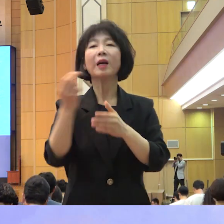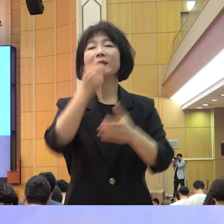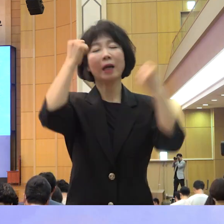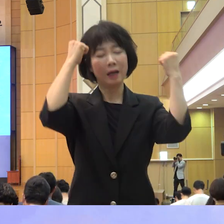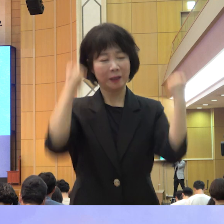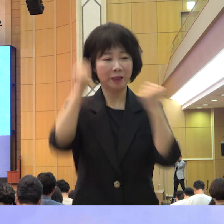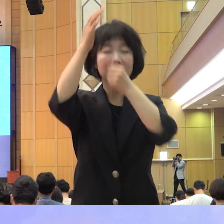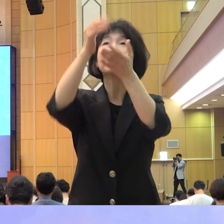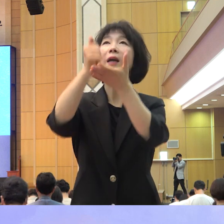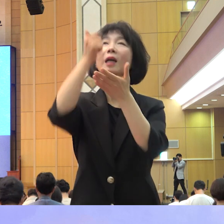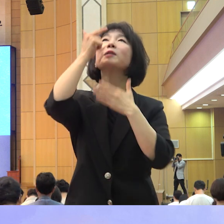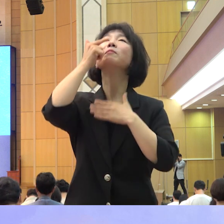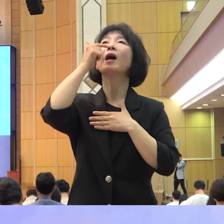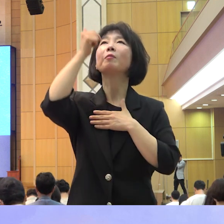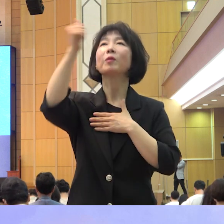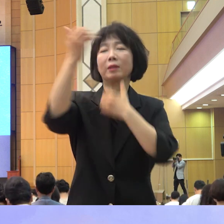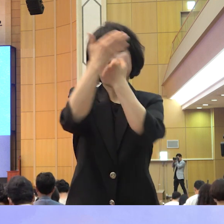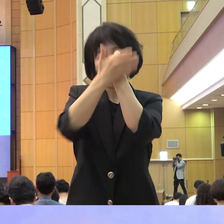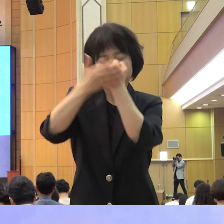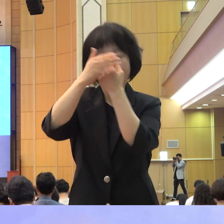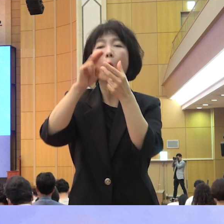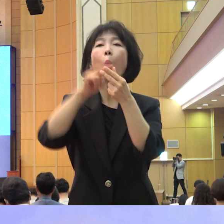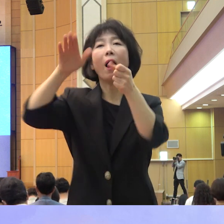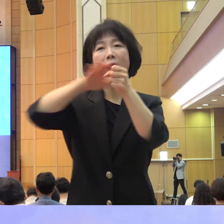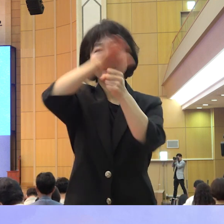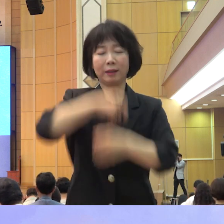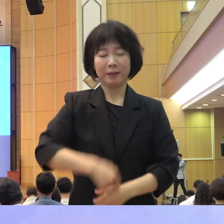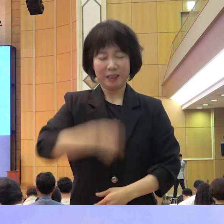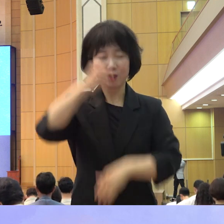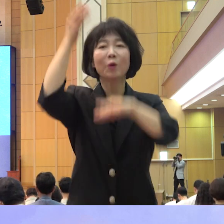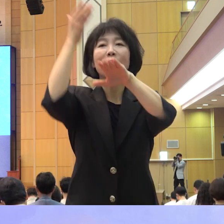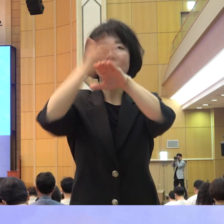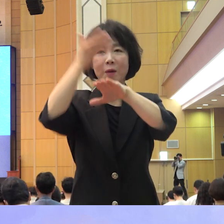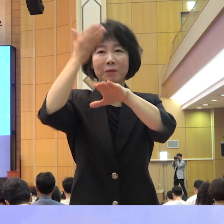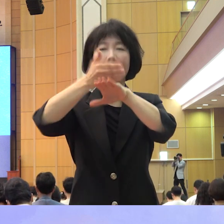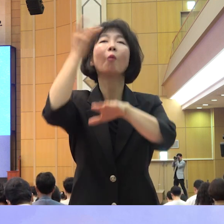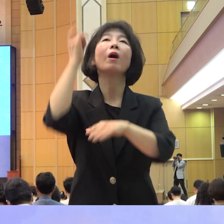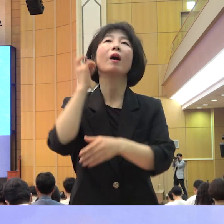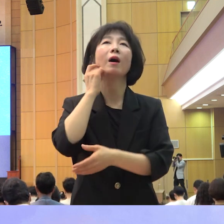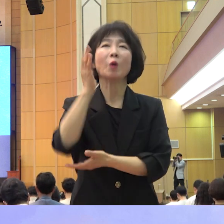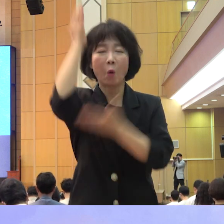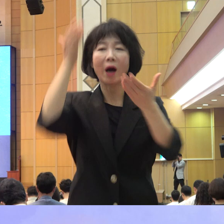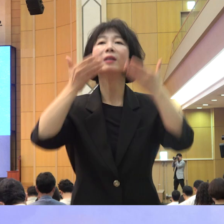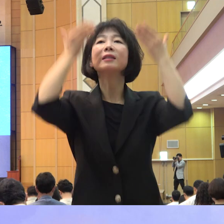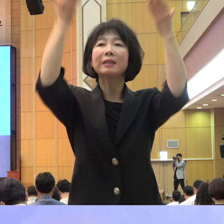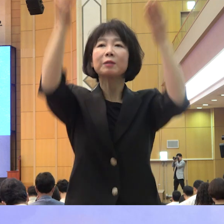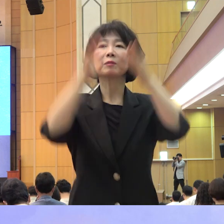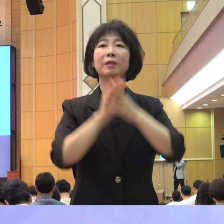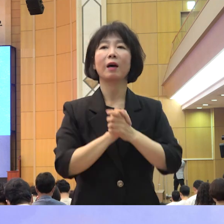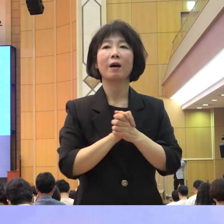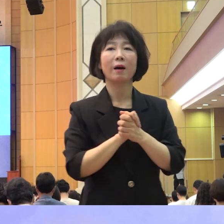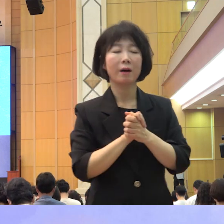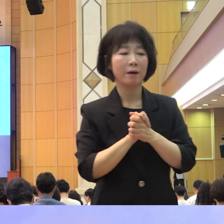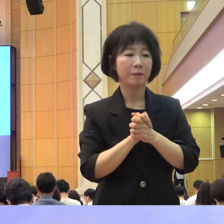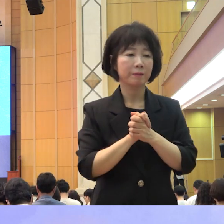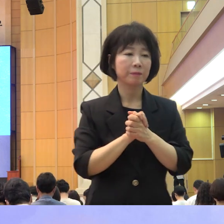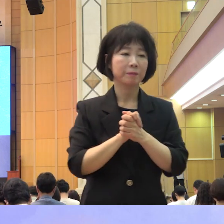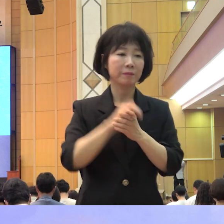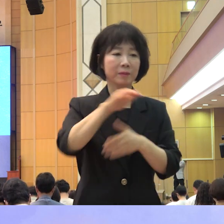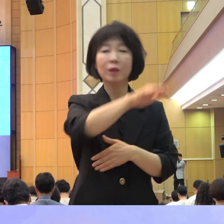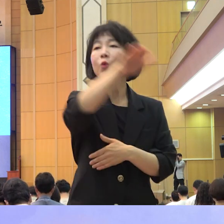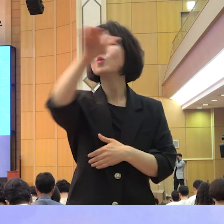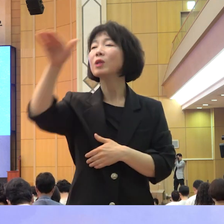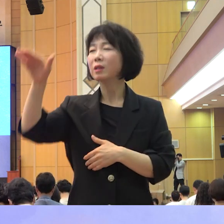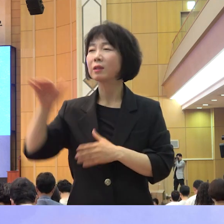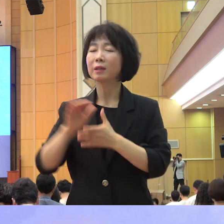살아계신 하나님 아버지, 은혜와 사랑을 진심으로 감사와 영광을 돌립니다.